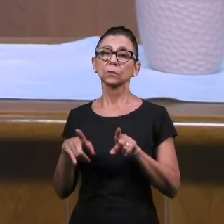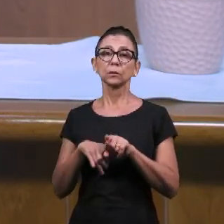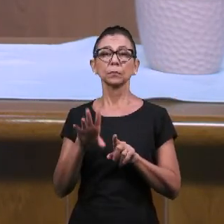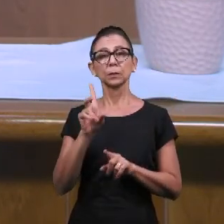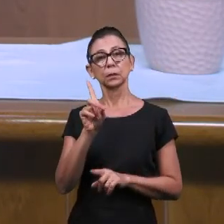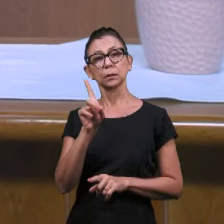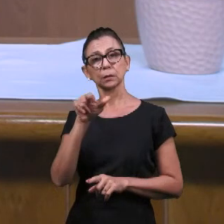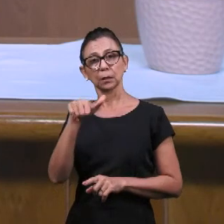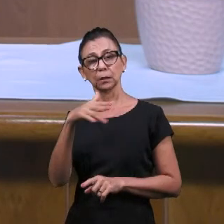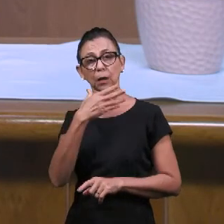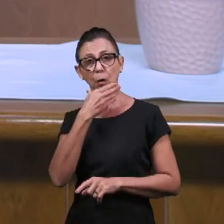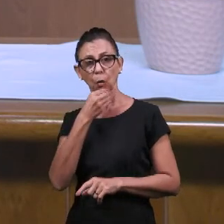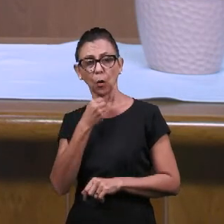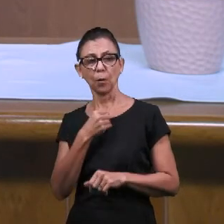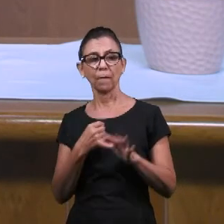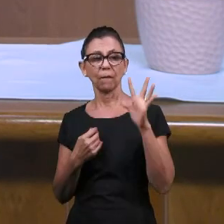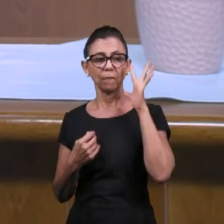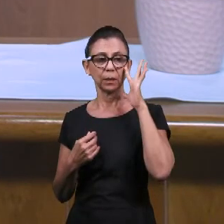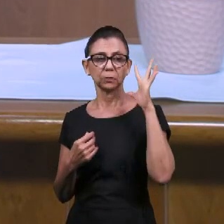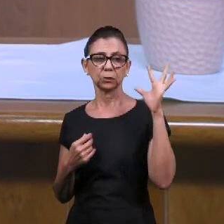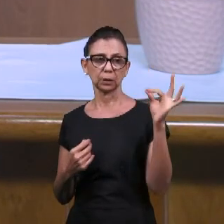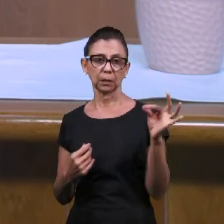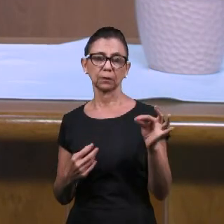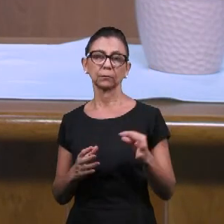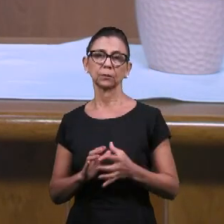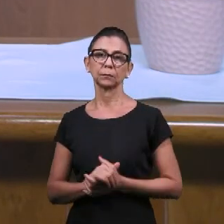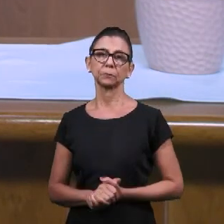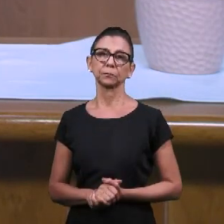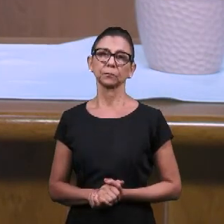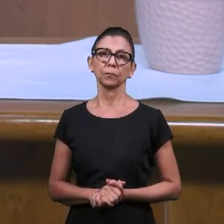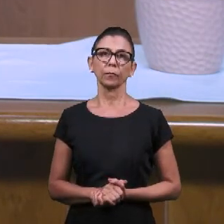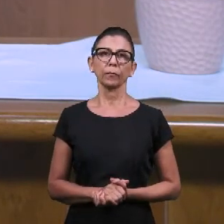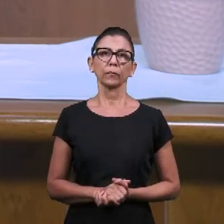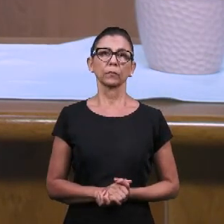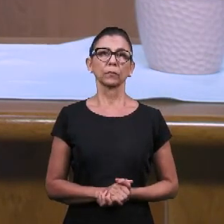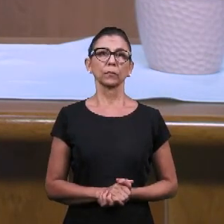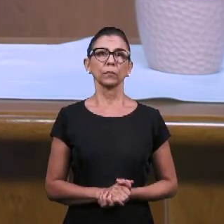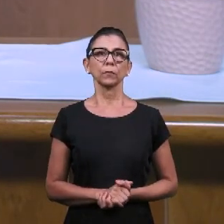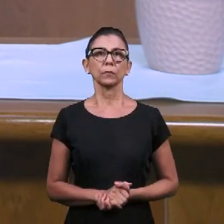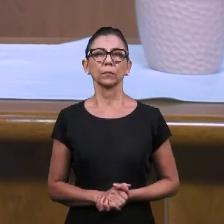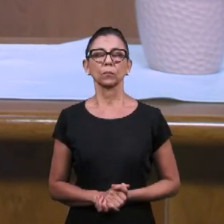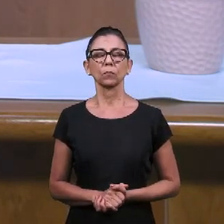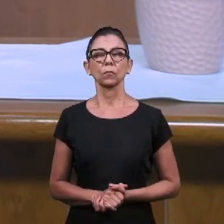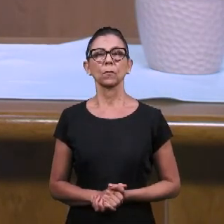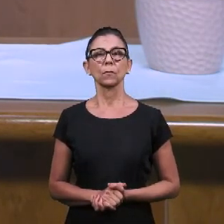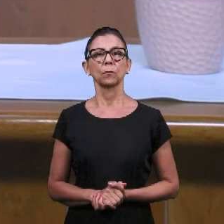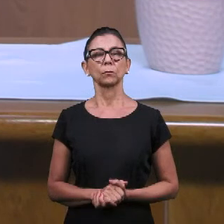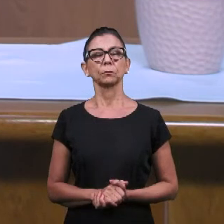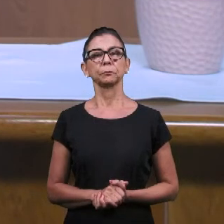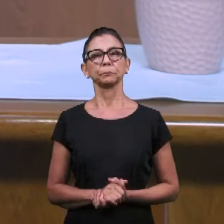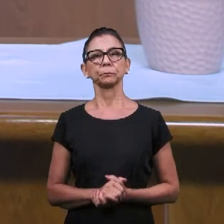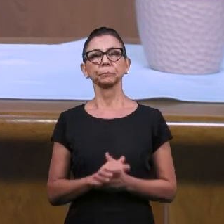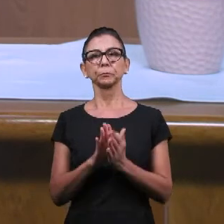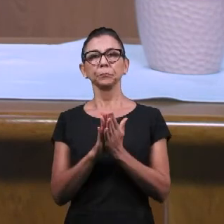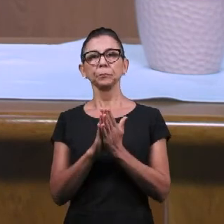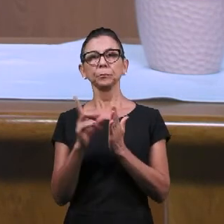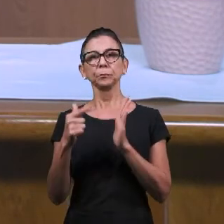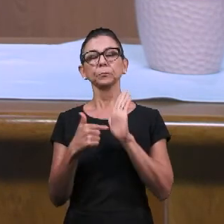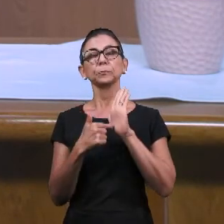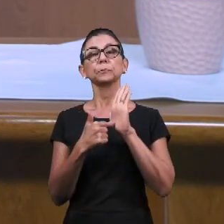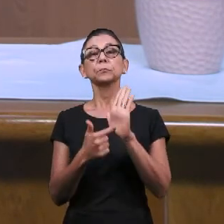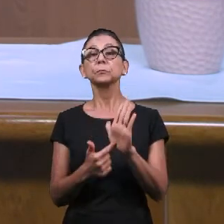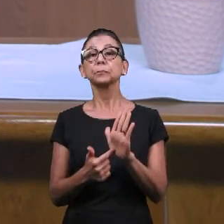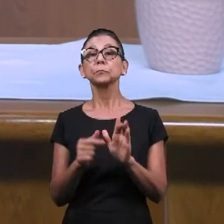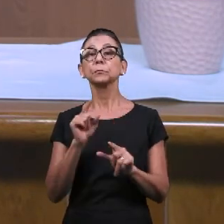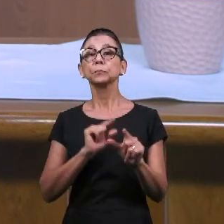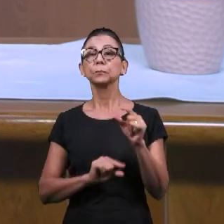церковь, бодрствующую. Даниил был бодрствующим, и церковь в этот последний час, она бодрствует.